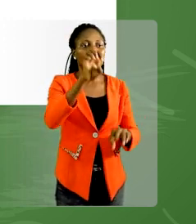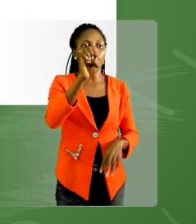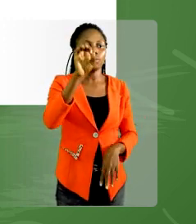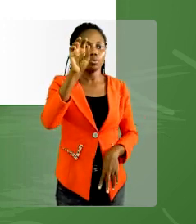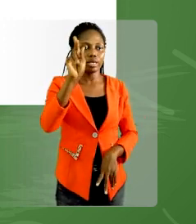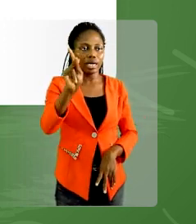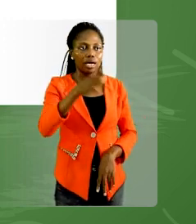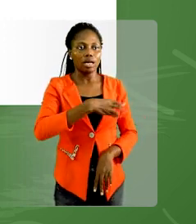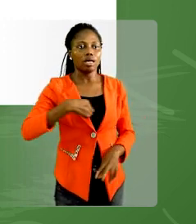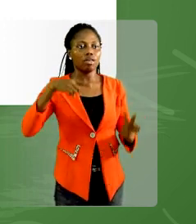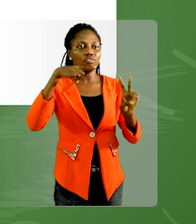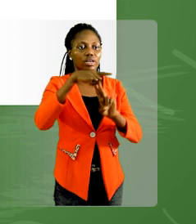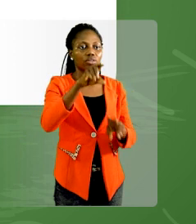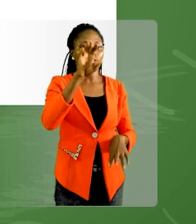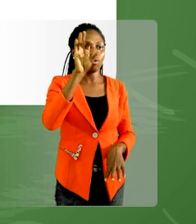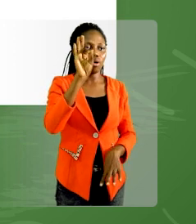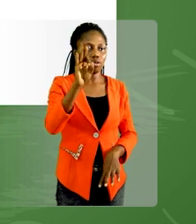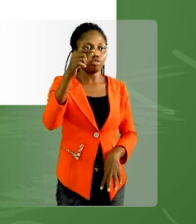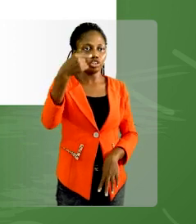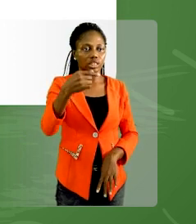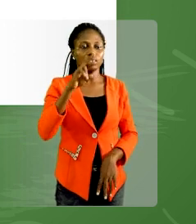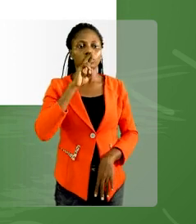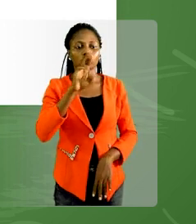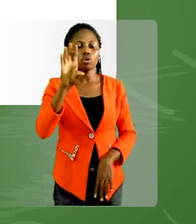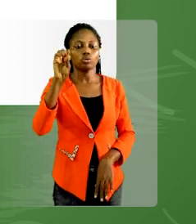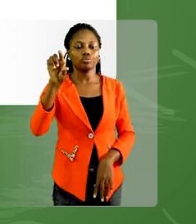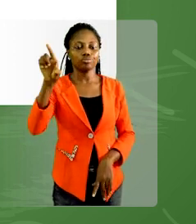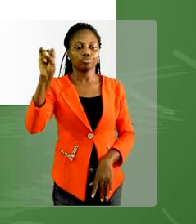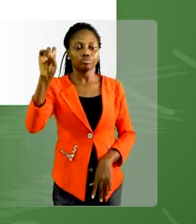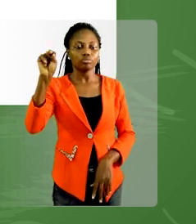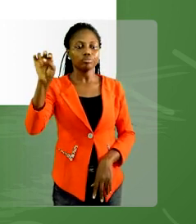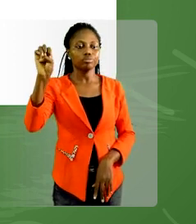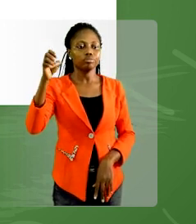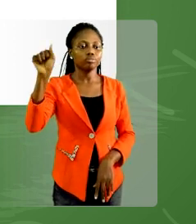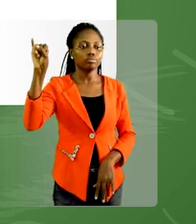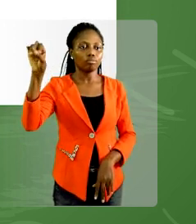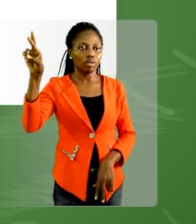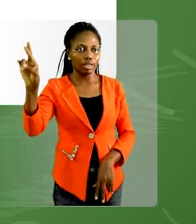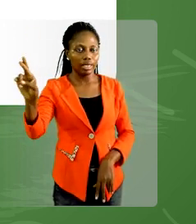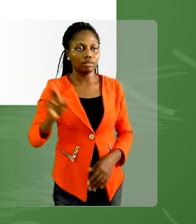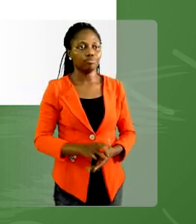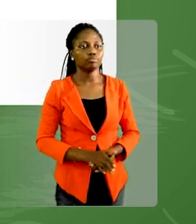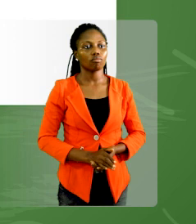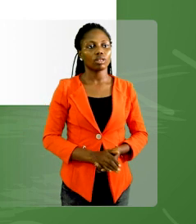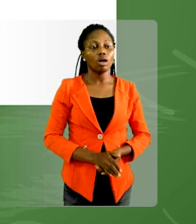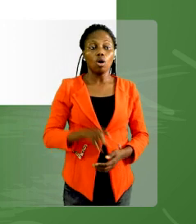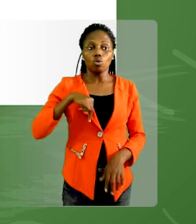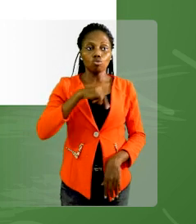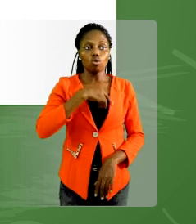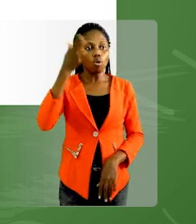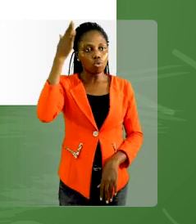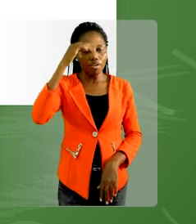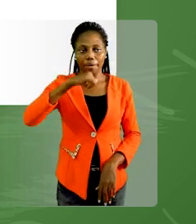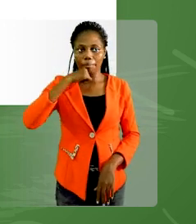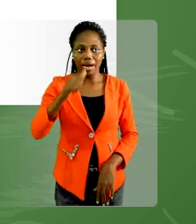et vecteur FG sont collinéaires. Donc ici, nous allons calculer les coordonnées du vecteur EK et